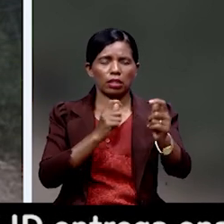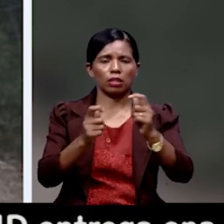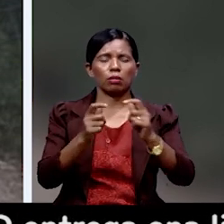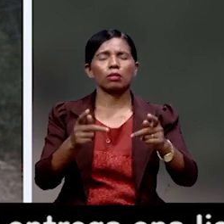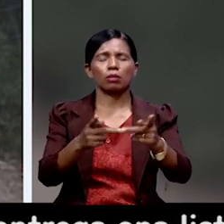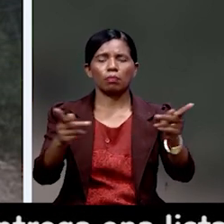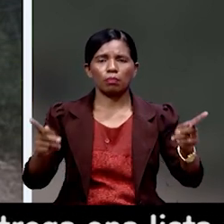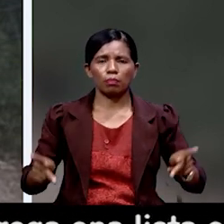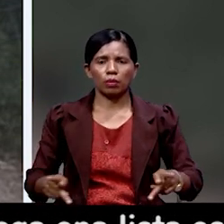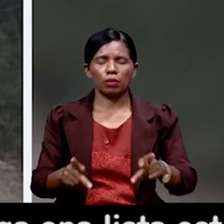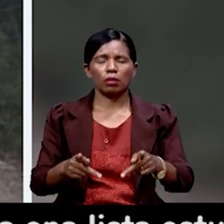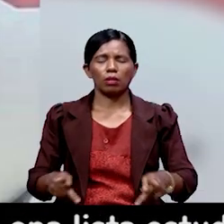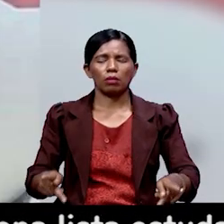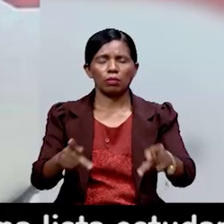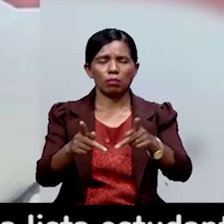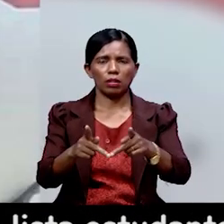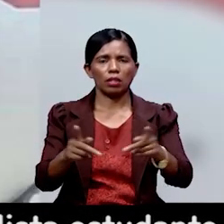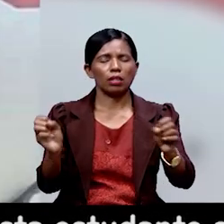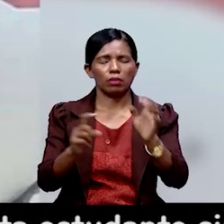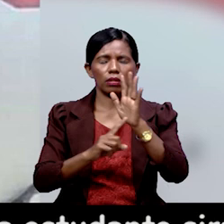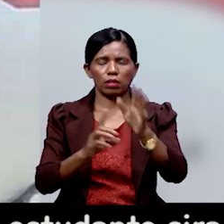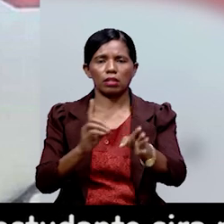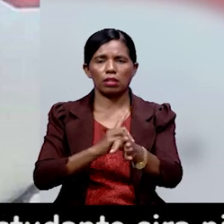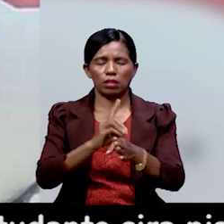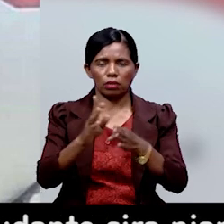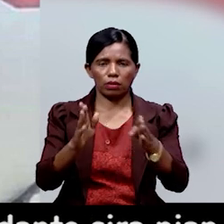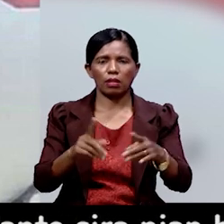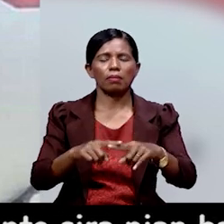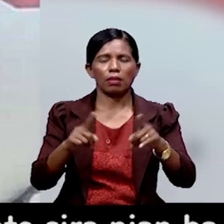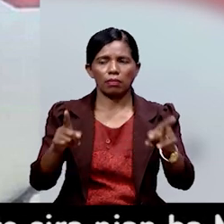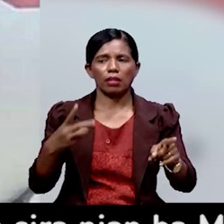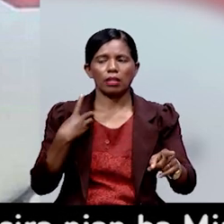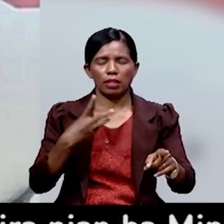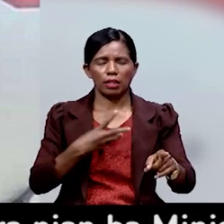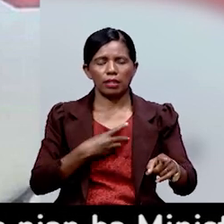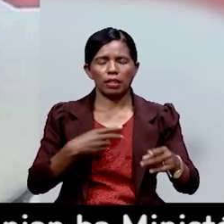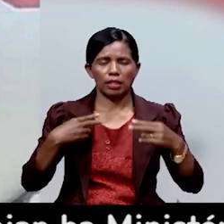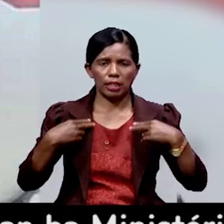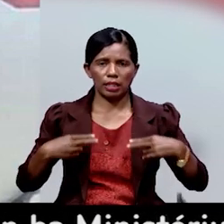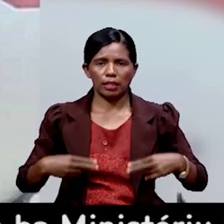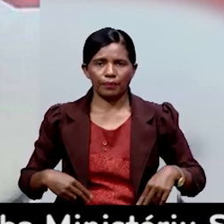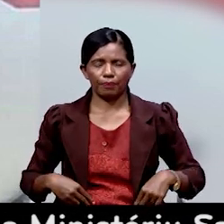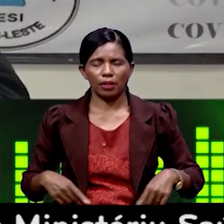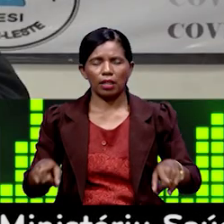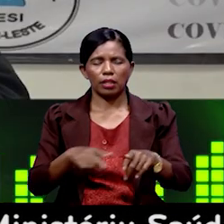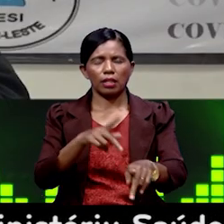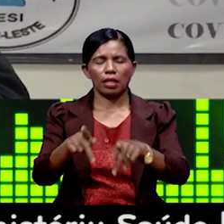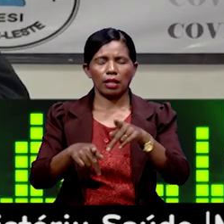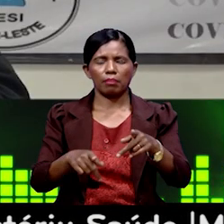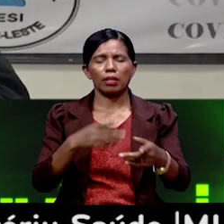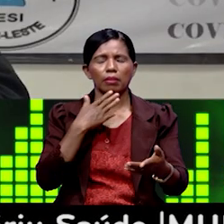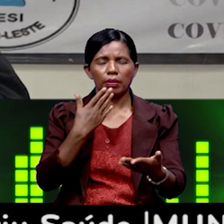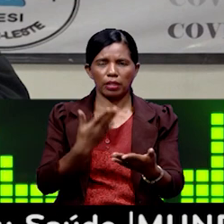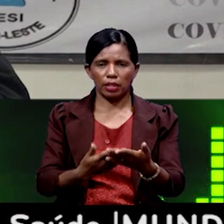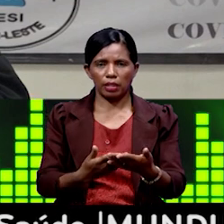significa itinya dignidade hanesan funcionari tu mai be itinya dignidade hanesan funcionari hanesan ema sira dalam dia mono